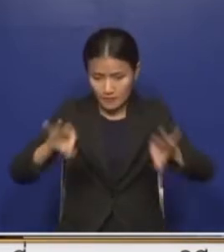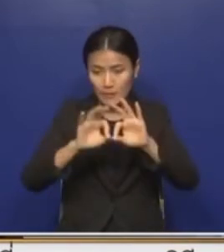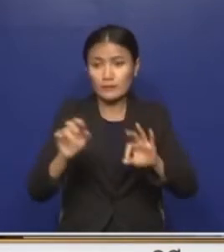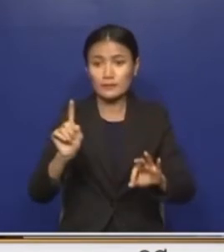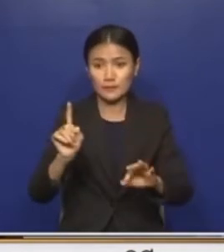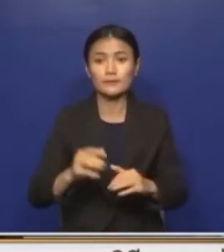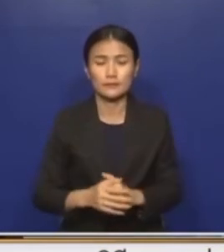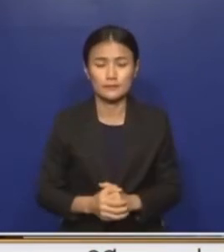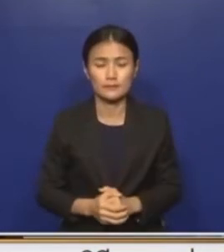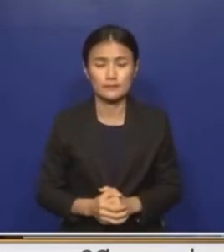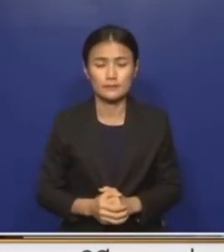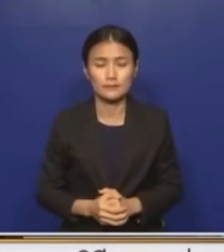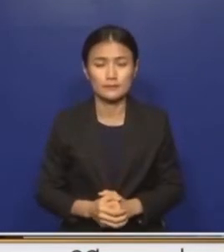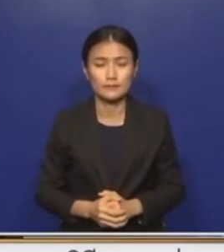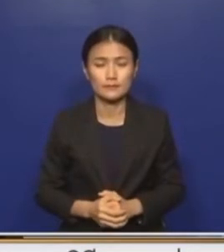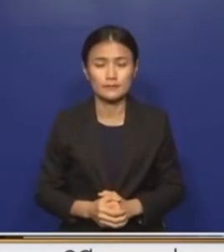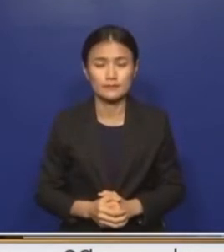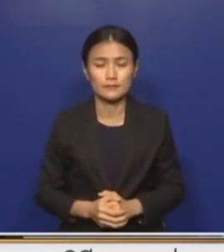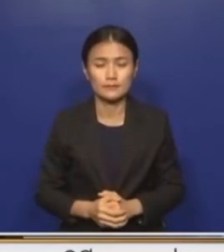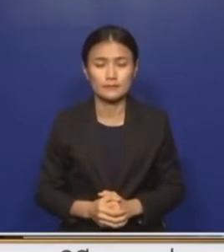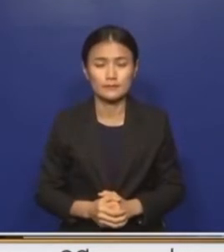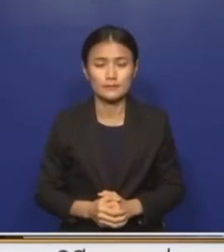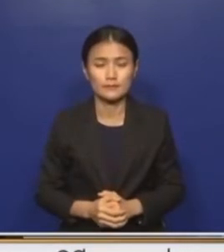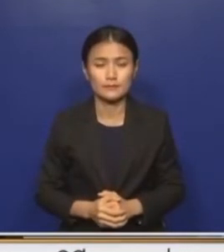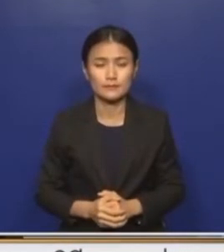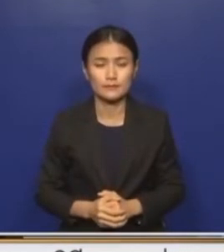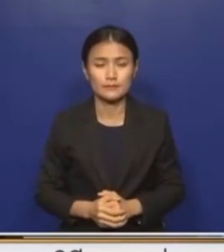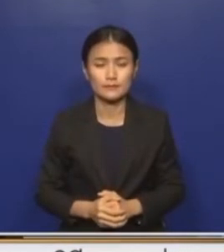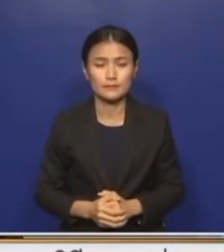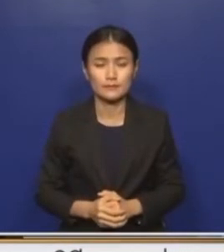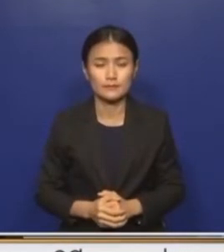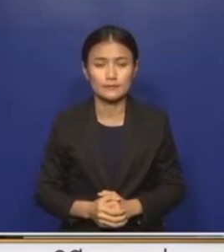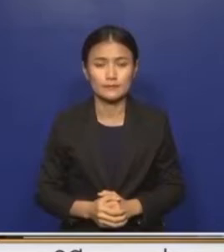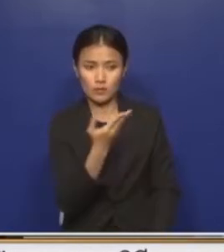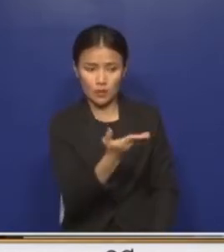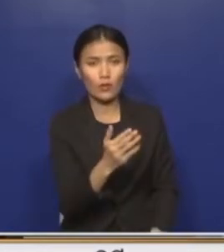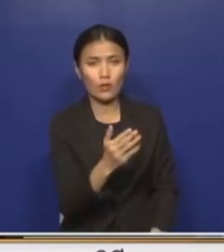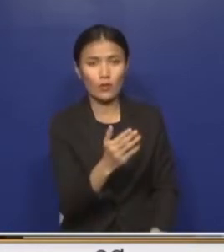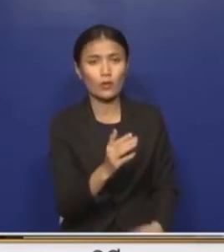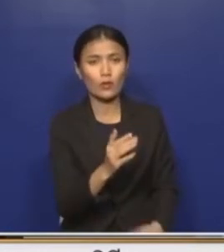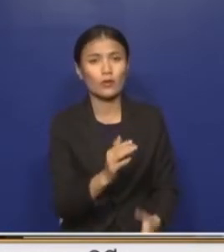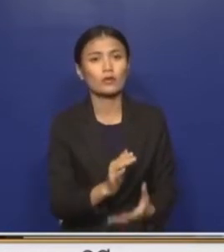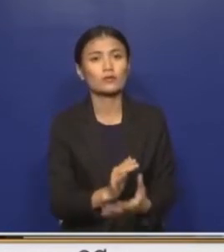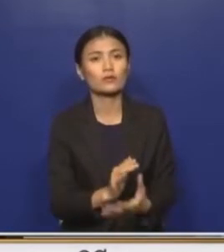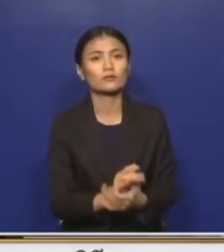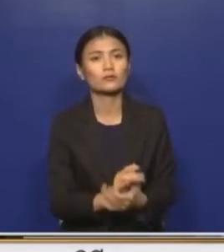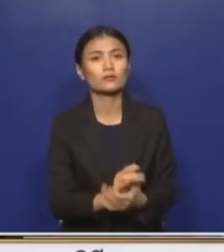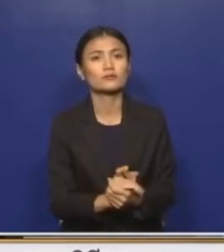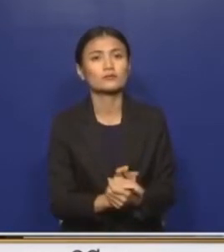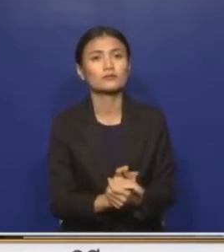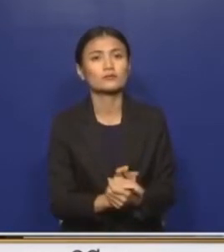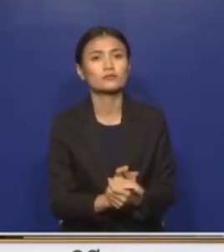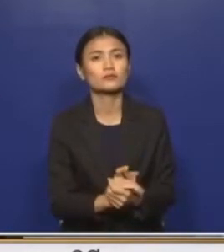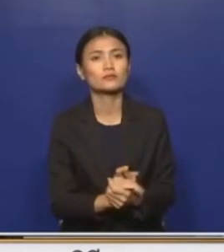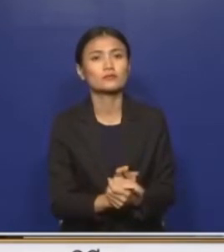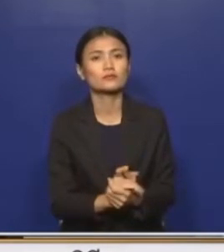ครับเรื่องยติขอเปิดอภิปรายทั่วไปเพื่อลงมติไม่ไว้วางใจรัฐมนตรีเป็น